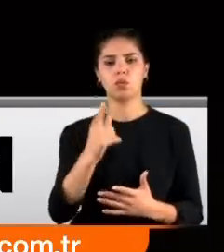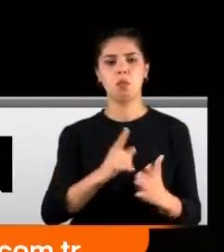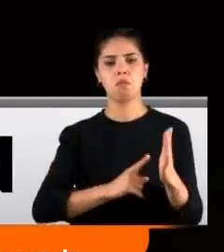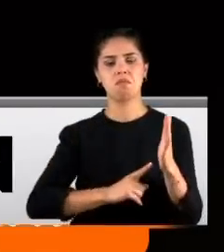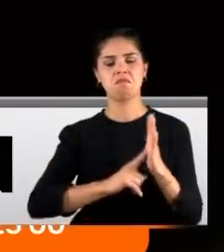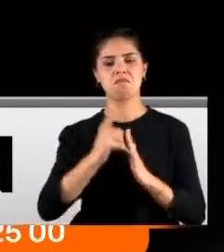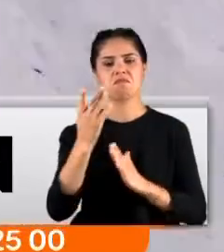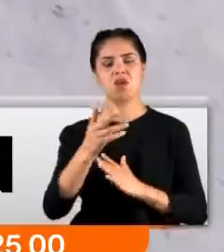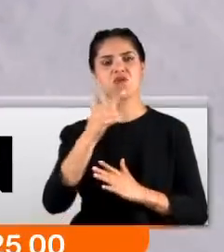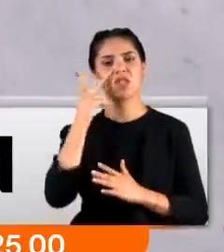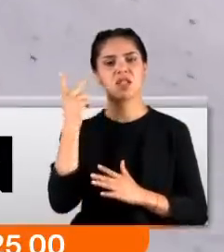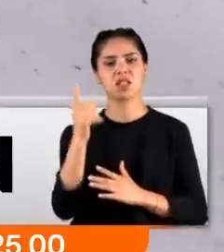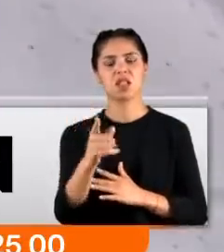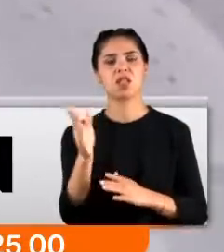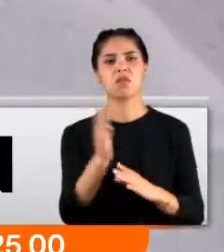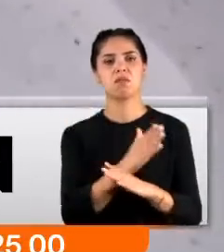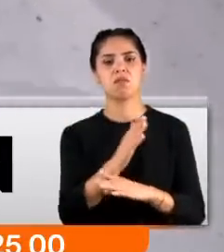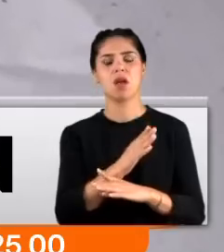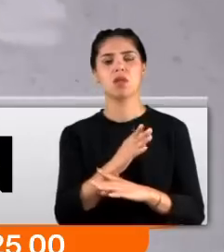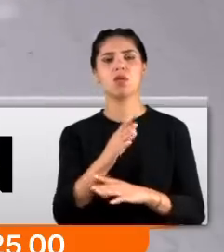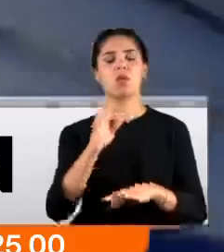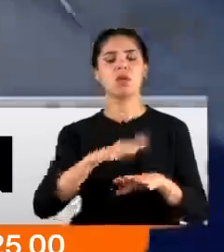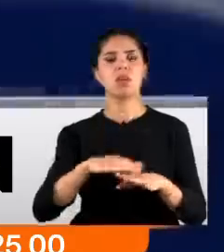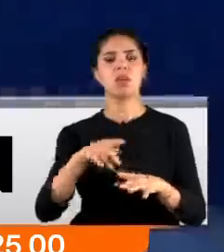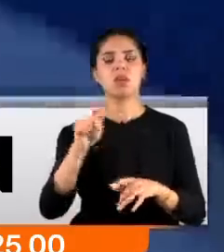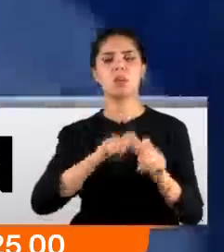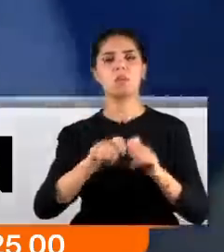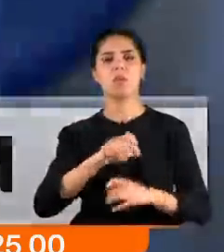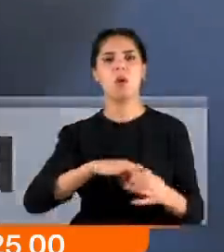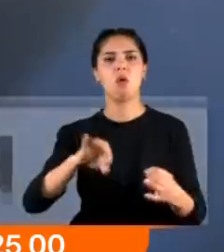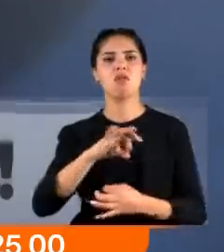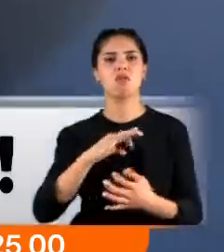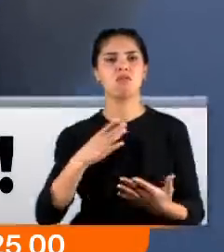bir sahte ürün yapım organizasyonu vardı.